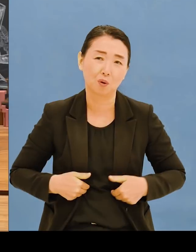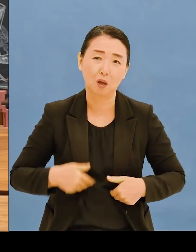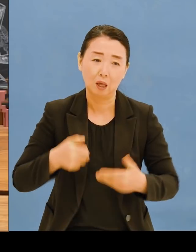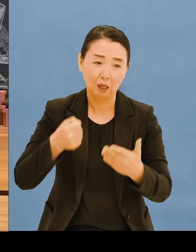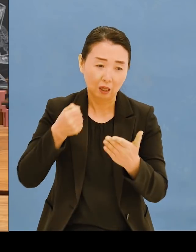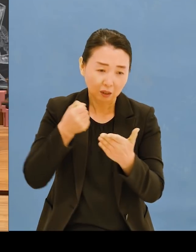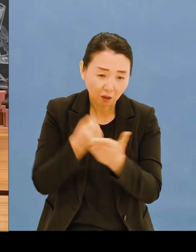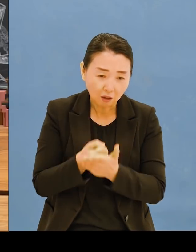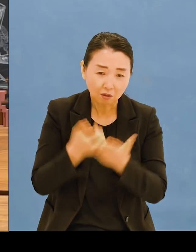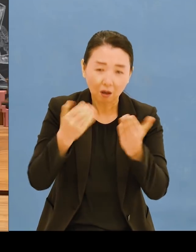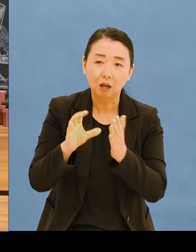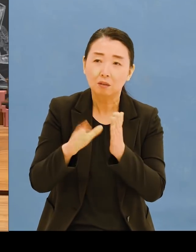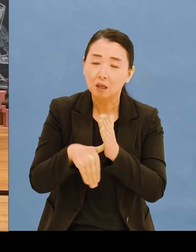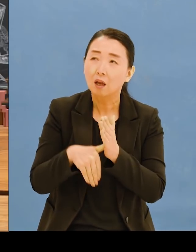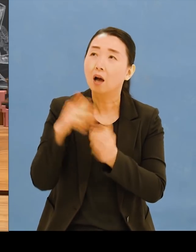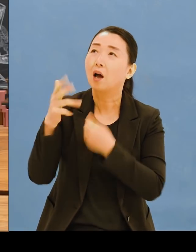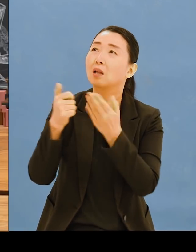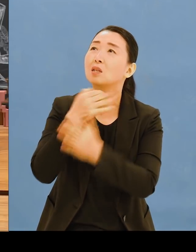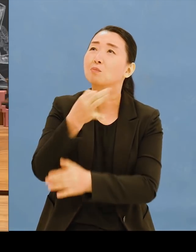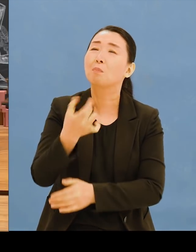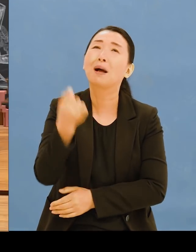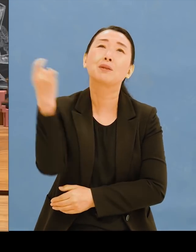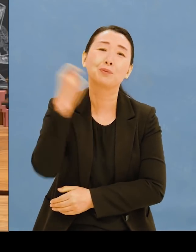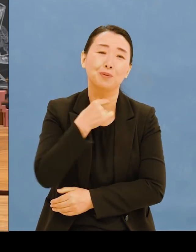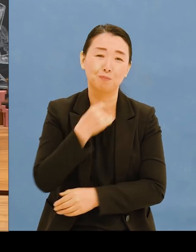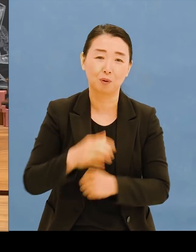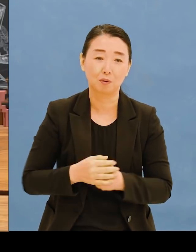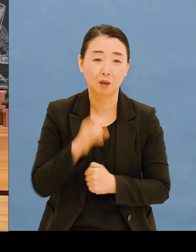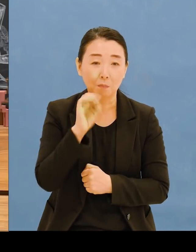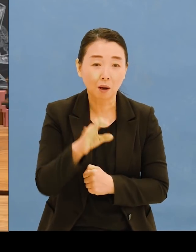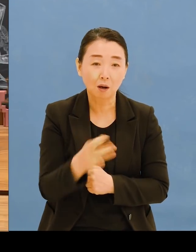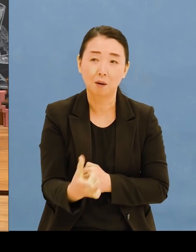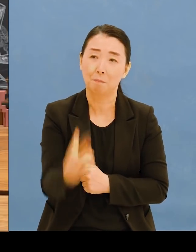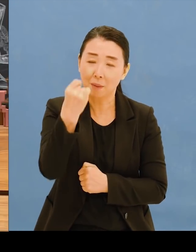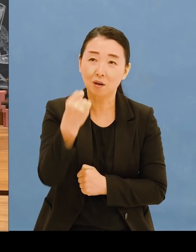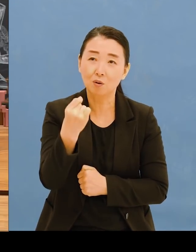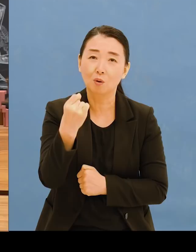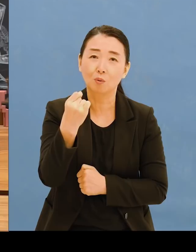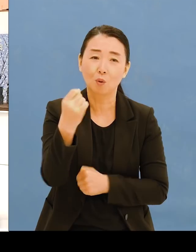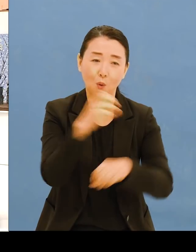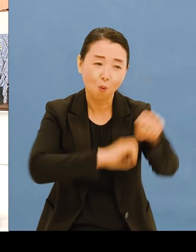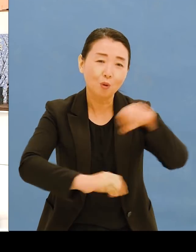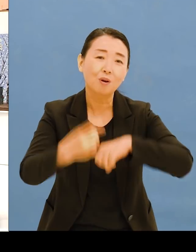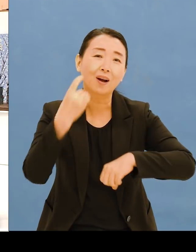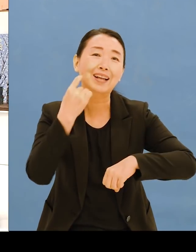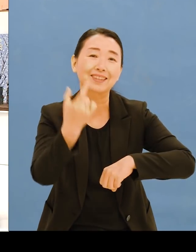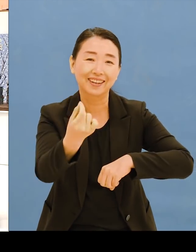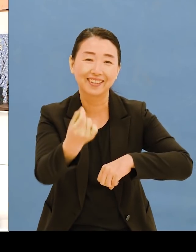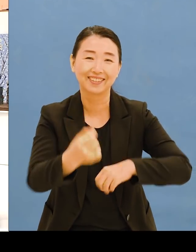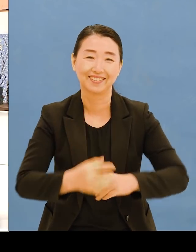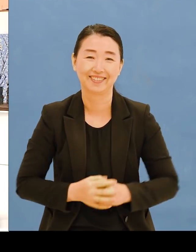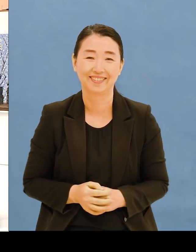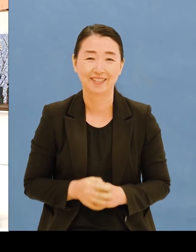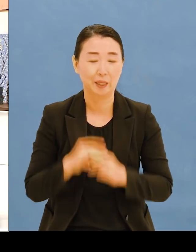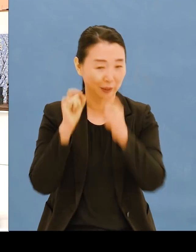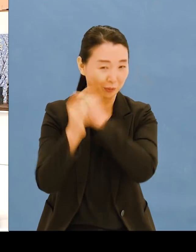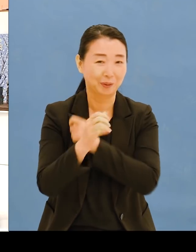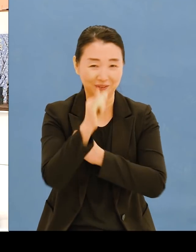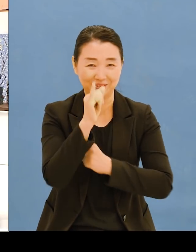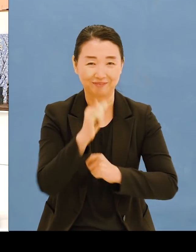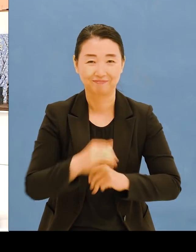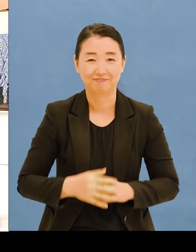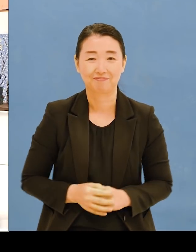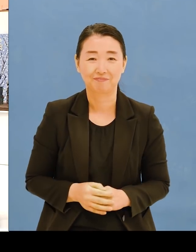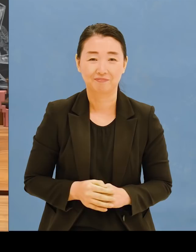앞두고 있을 때 하나님의 음성이 빨리 듣고 싶은 거거든요. 근데 제가 항상 얘기하지만 빠른 건 오히려 가짜일 수가 있다. 맞아요. 빠른 답은 가짜일 수 있다. 속을 수가